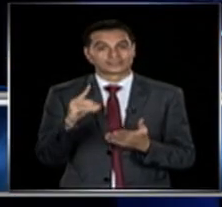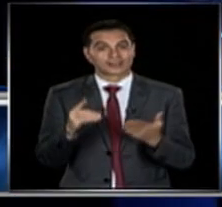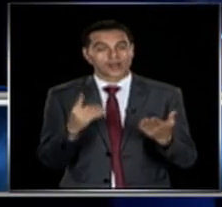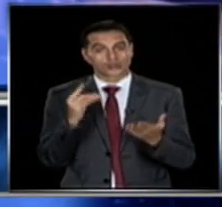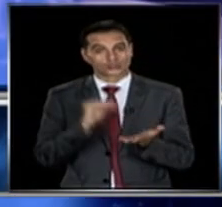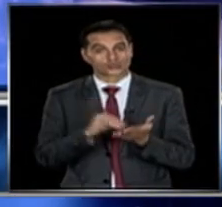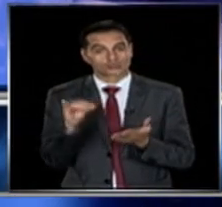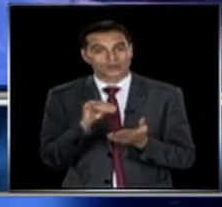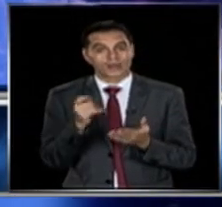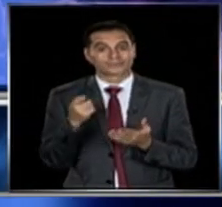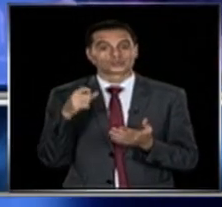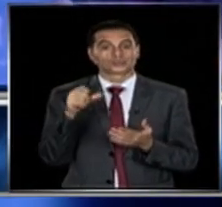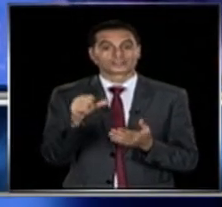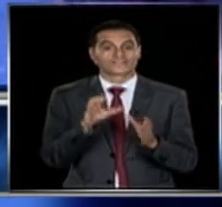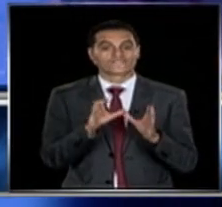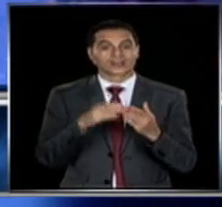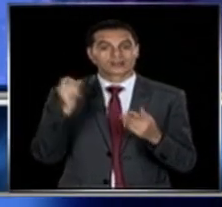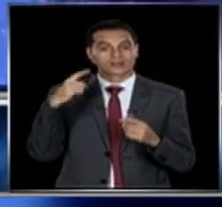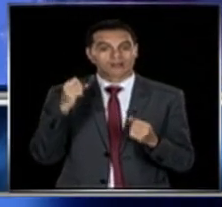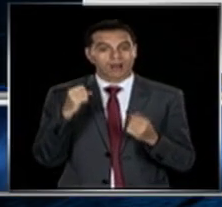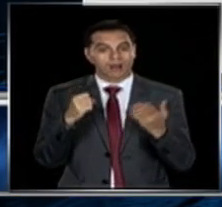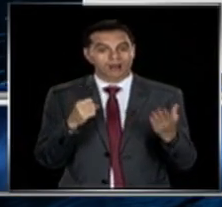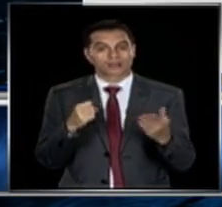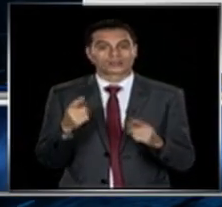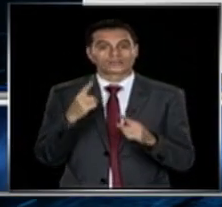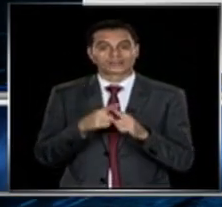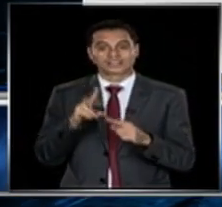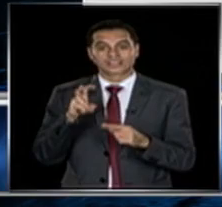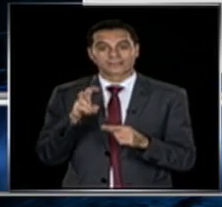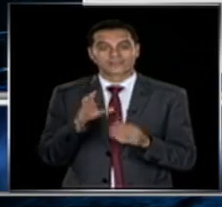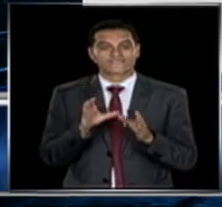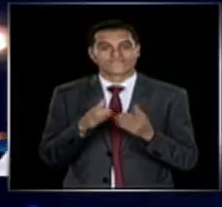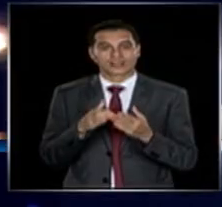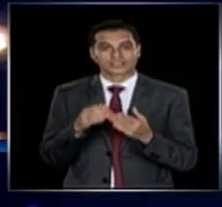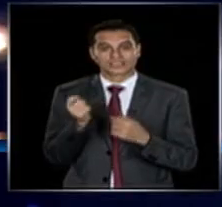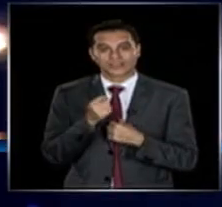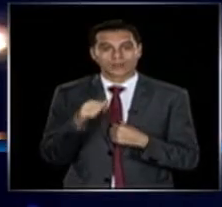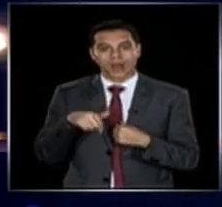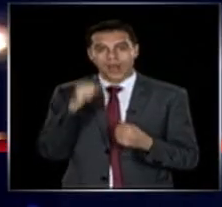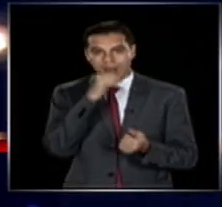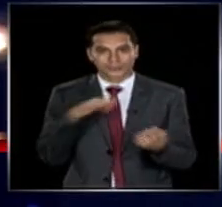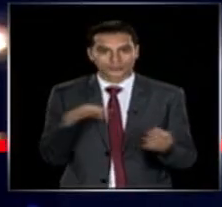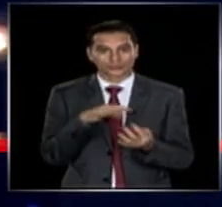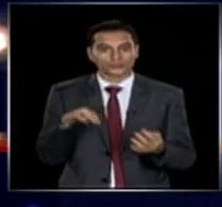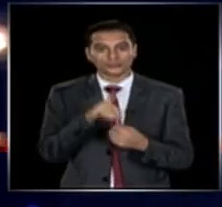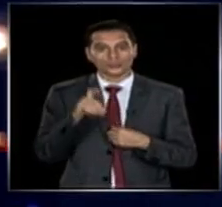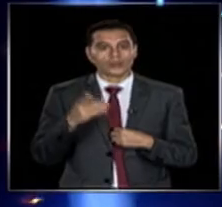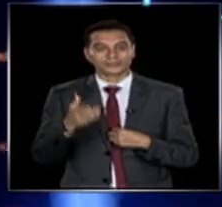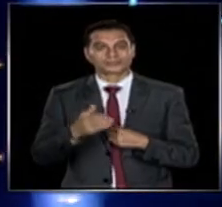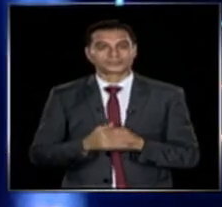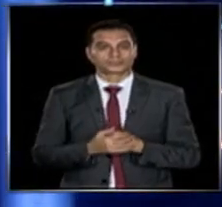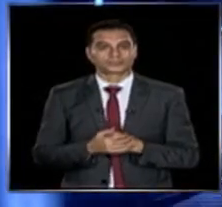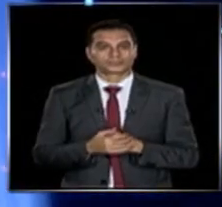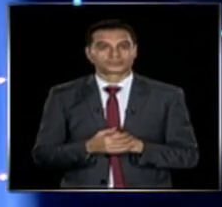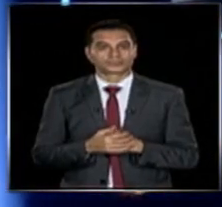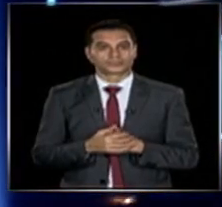10 نقط، 95 الرعد، 70 ساموراي. أغاني موسيقى، والسؤال هو